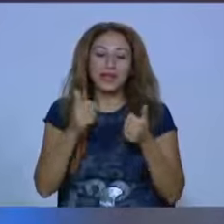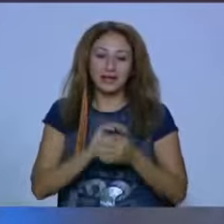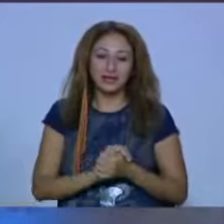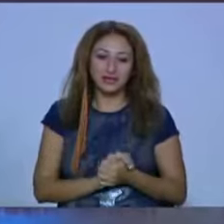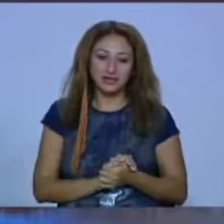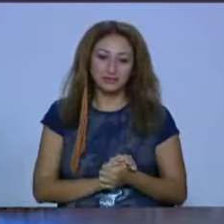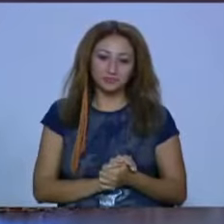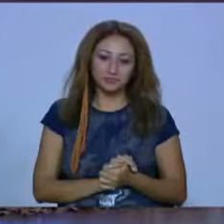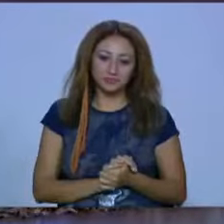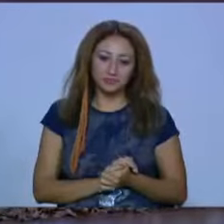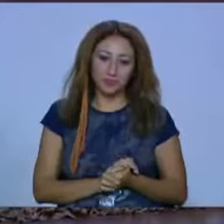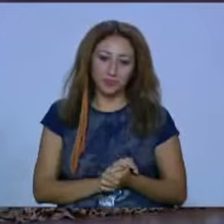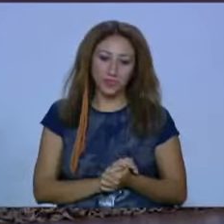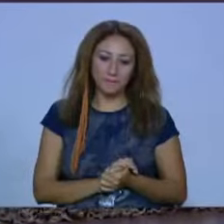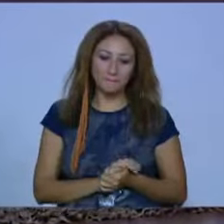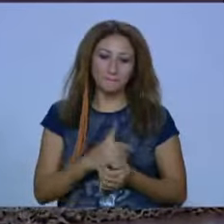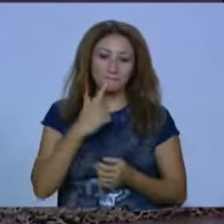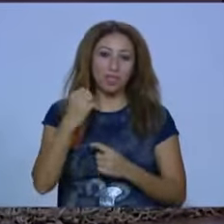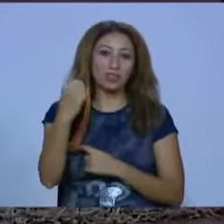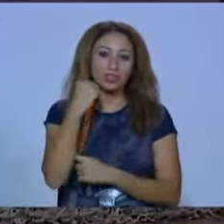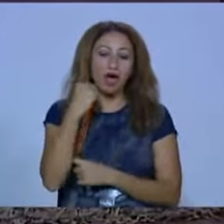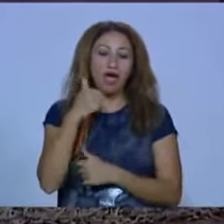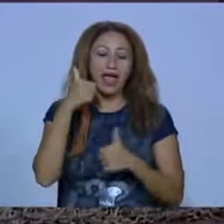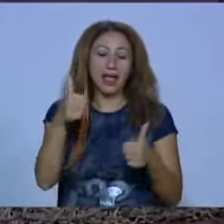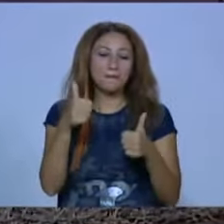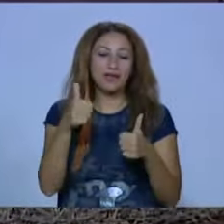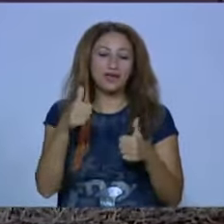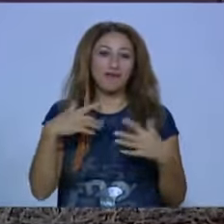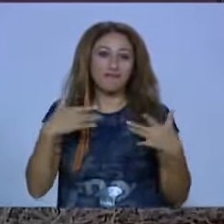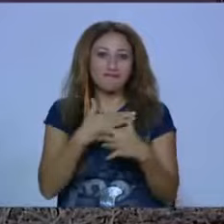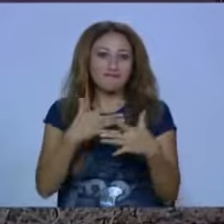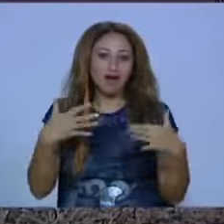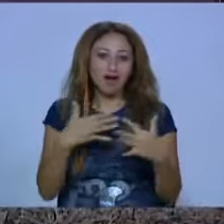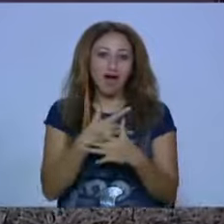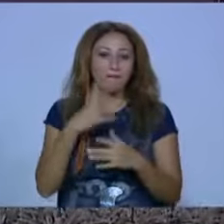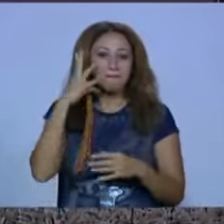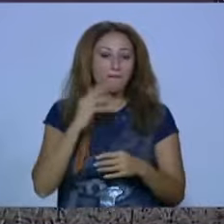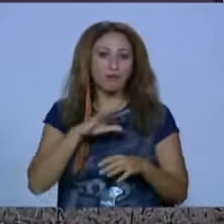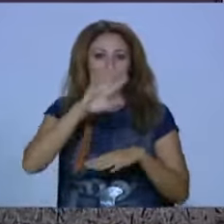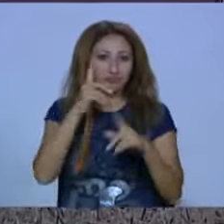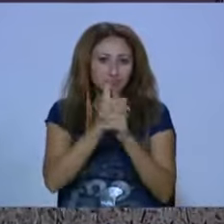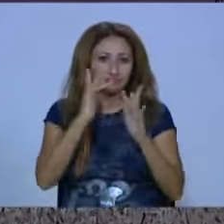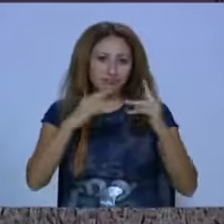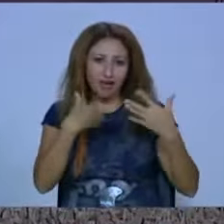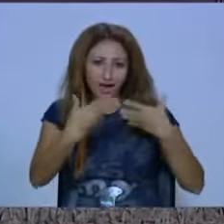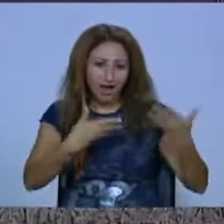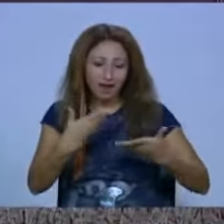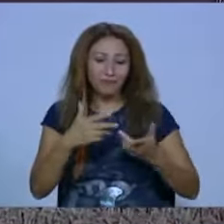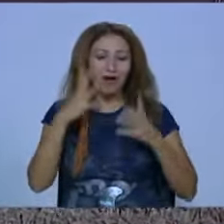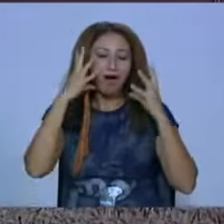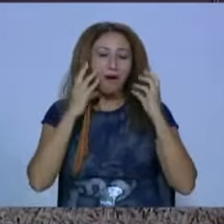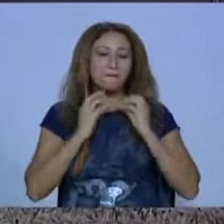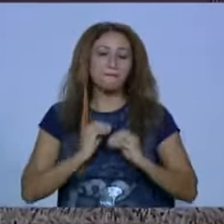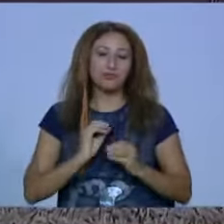حوالينا، ادت لنا طاقة إيجابية مفرحة لكل من عين